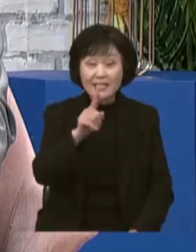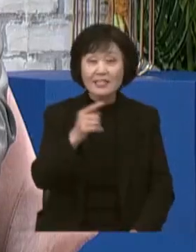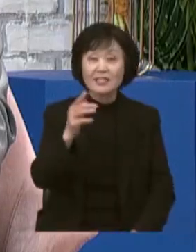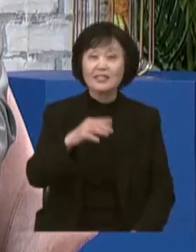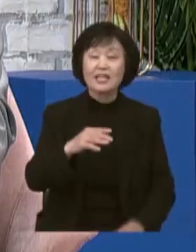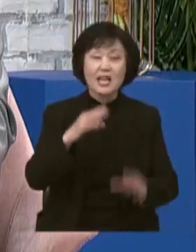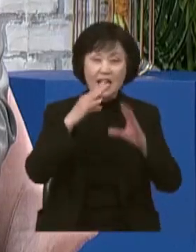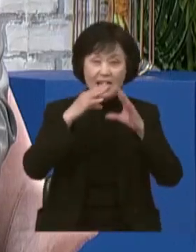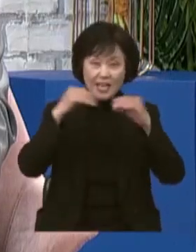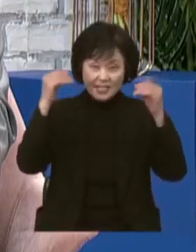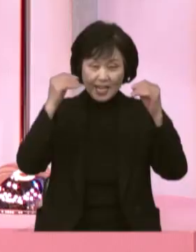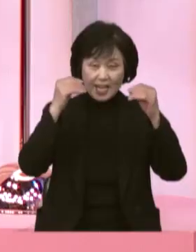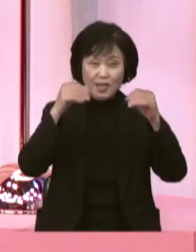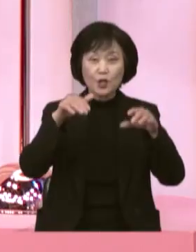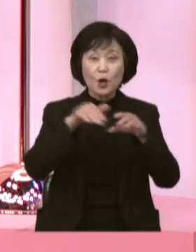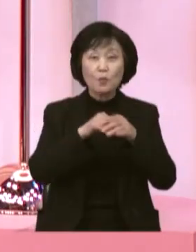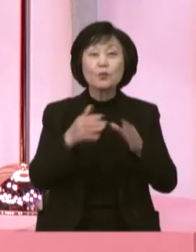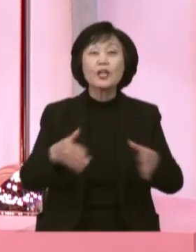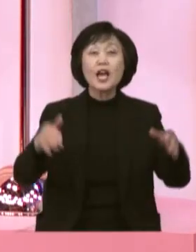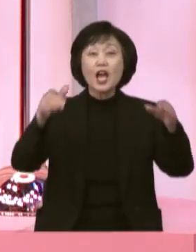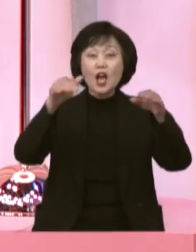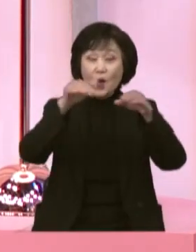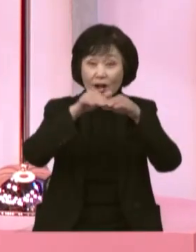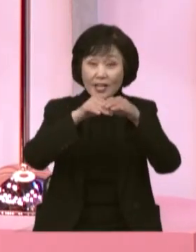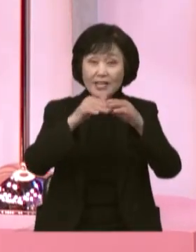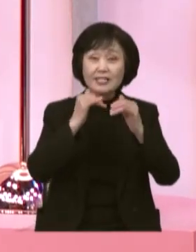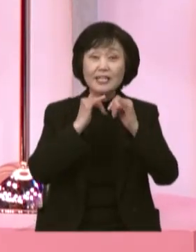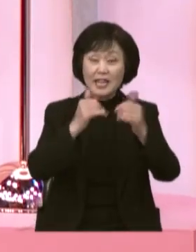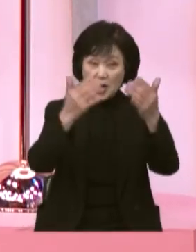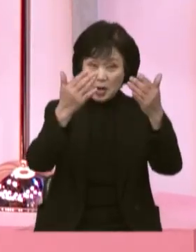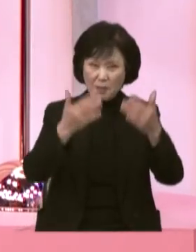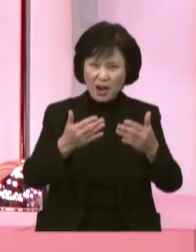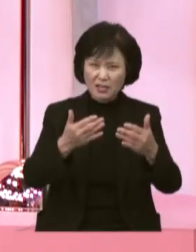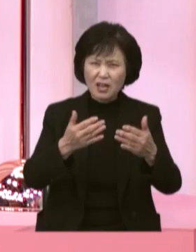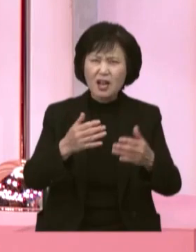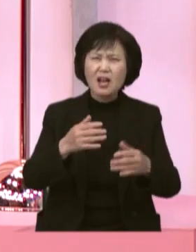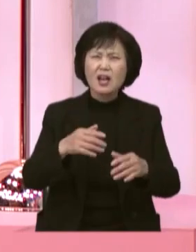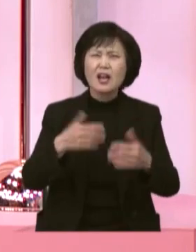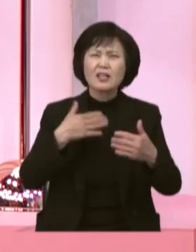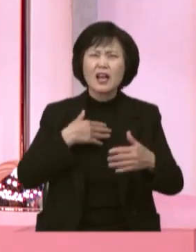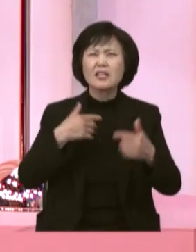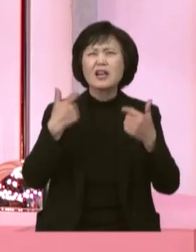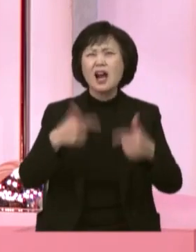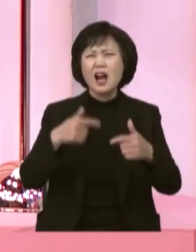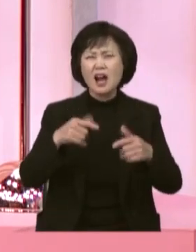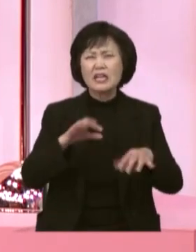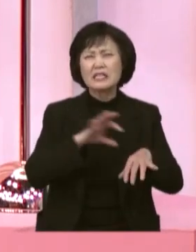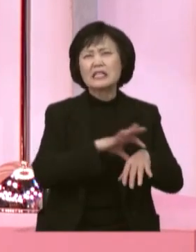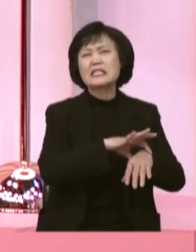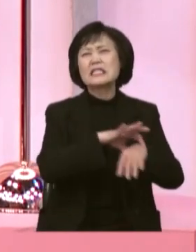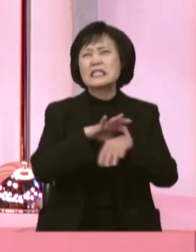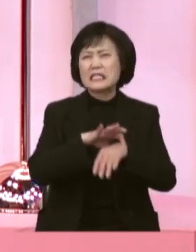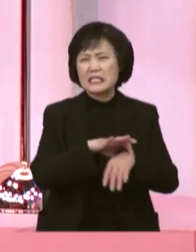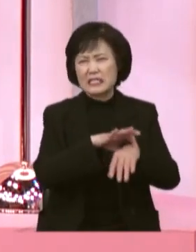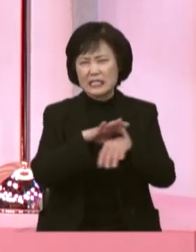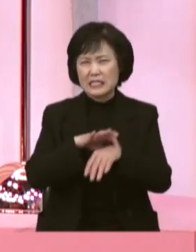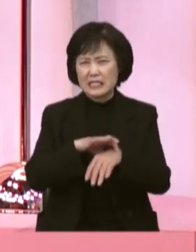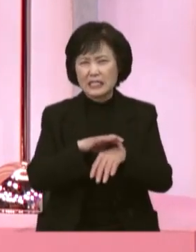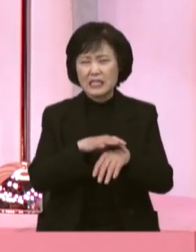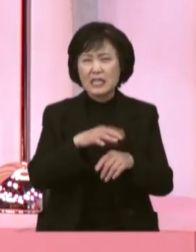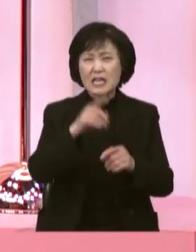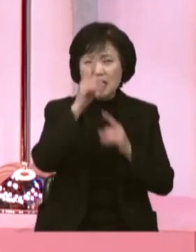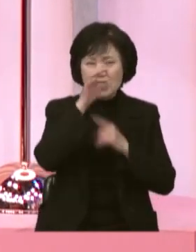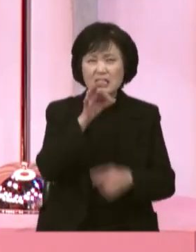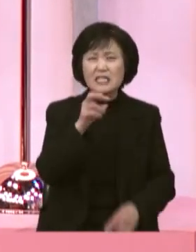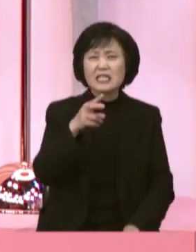그거 해가지고 뭐 무슨 당을 타겄냐 주모에서 그래가지고 아이 뭐 그렇겠지 뭐 또 그렇구나 그러고 그냥 있었어 그러더니 아